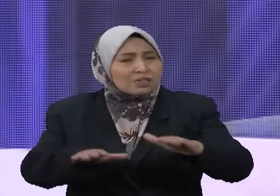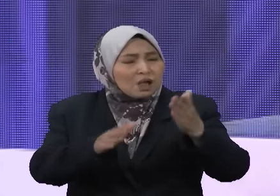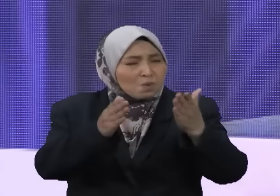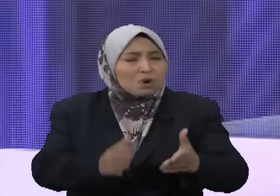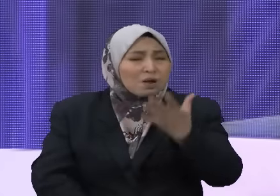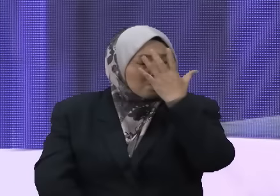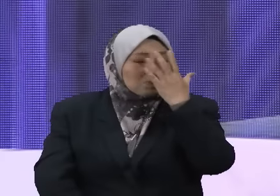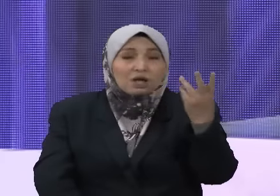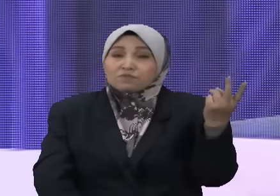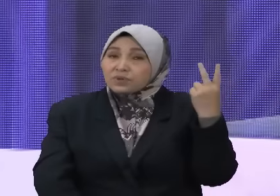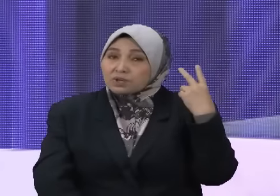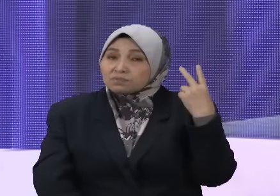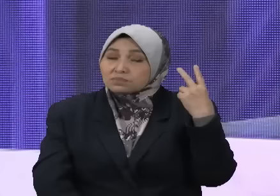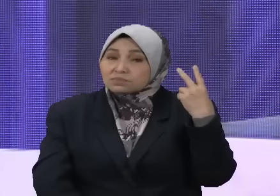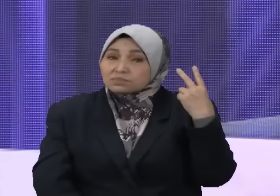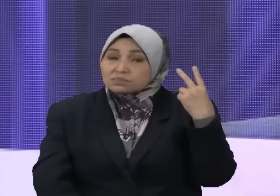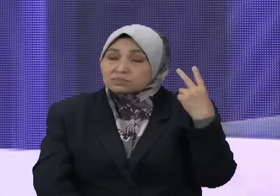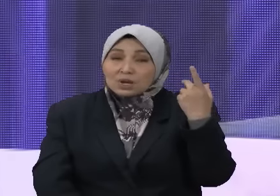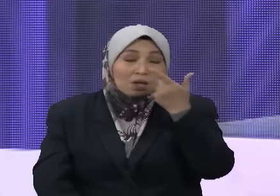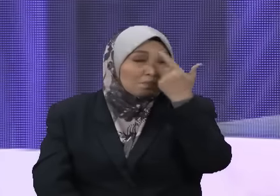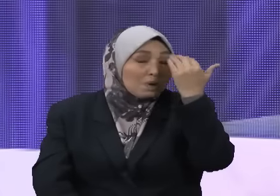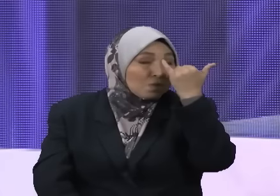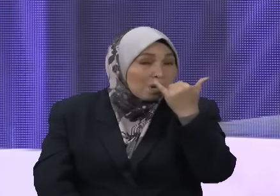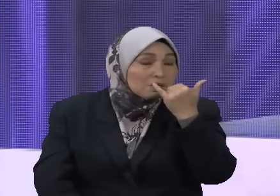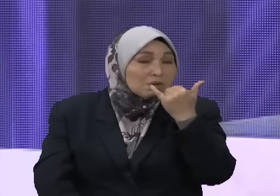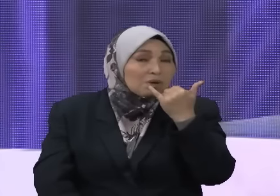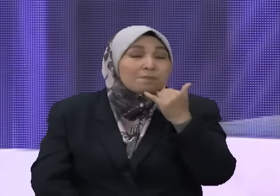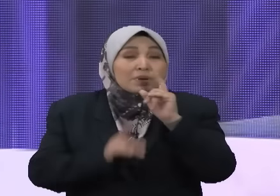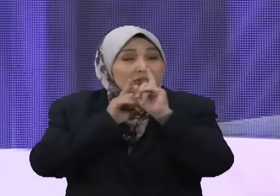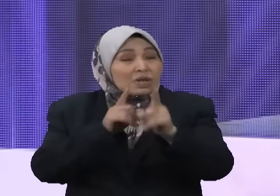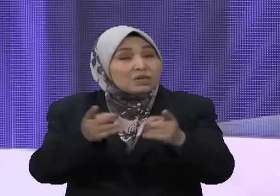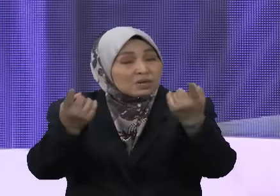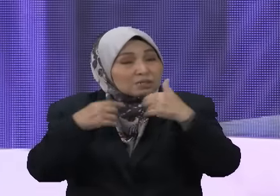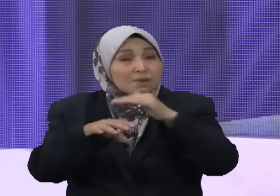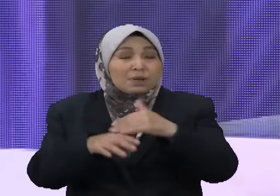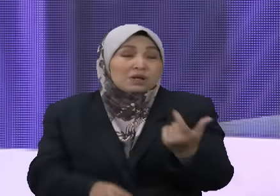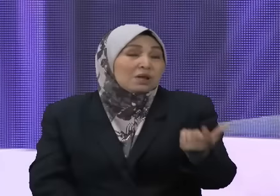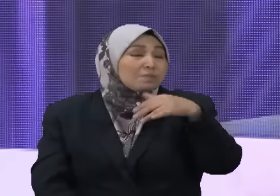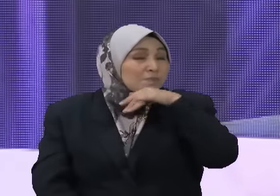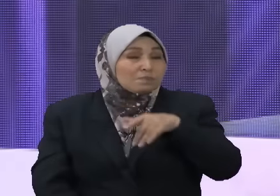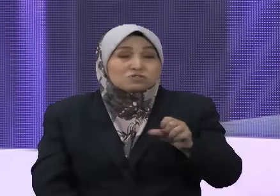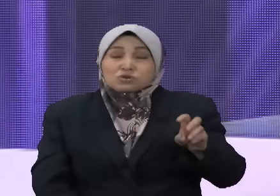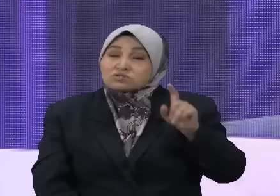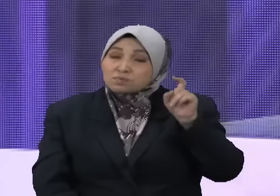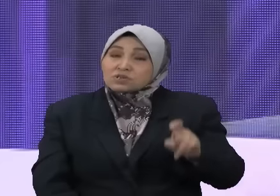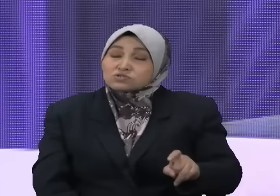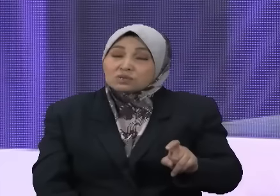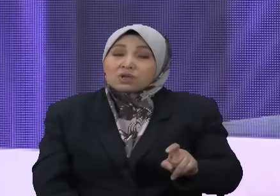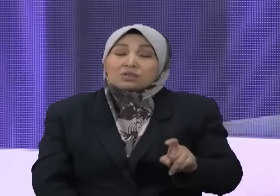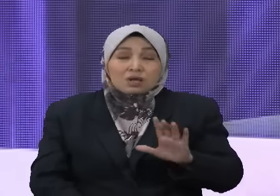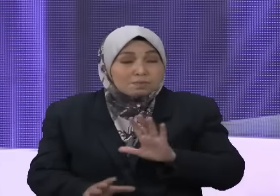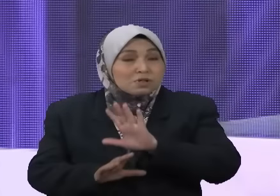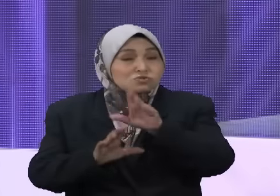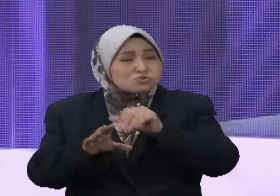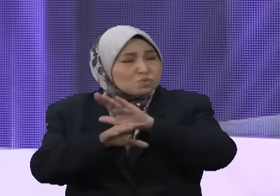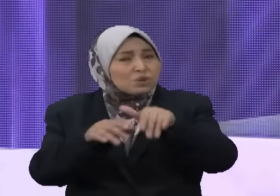munafik ini kan sebab apa walaupun perintah ini datang kepada Nabi sallallahualaihiwasallam Semestinya Ia juga merangkumi